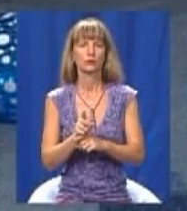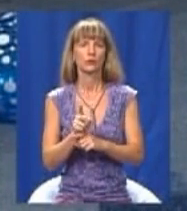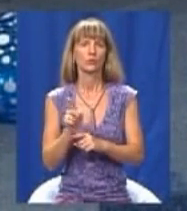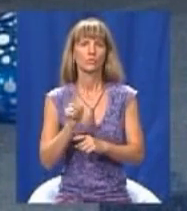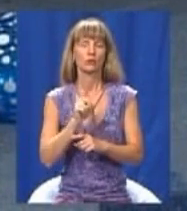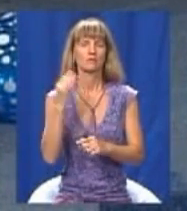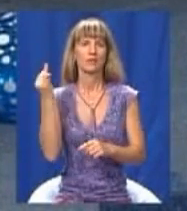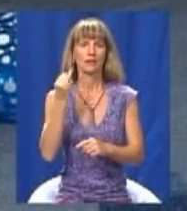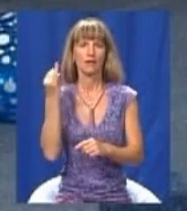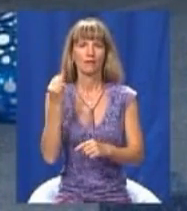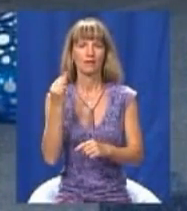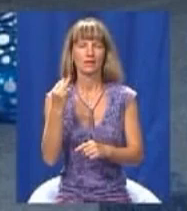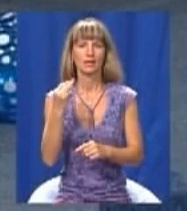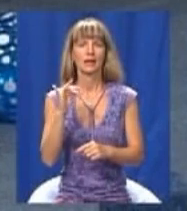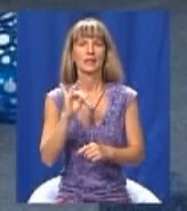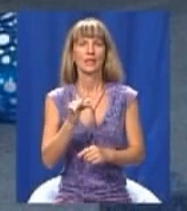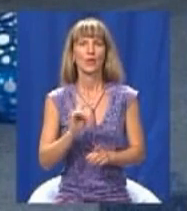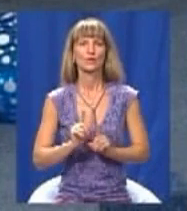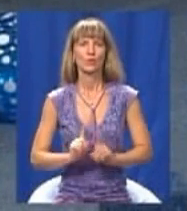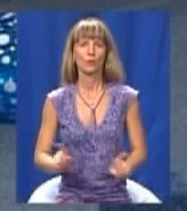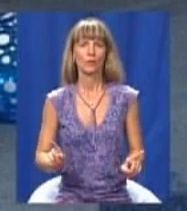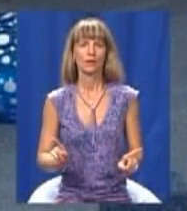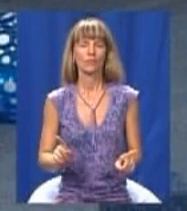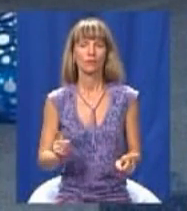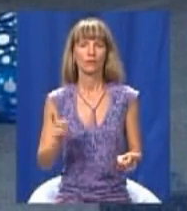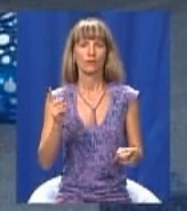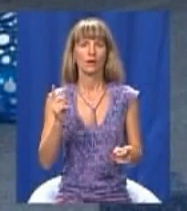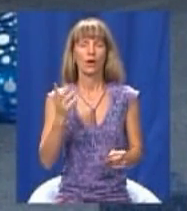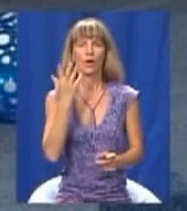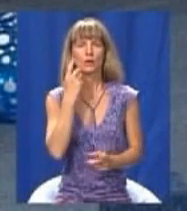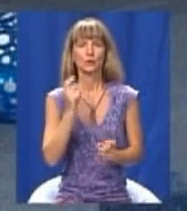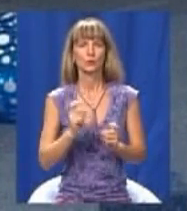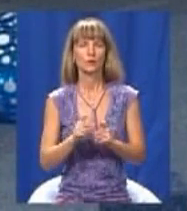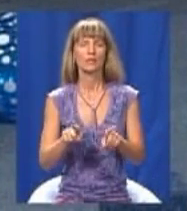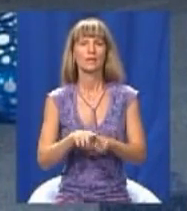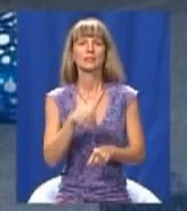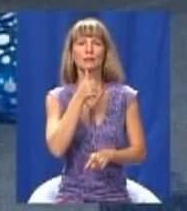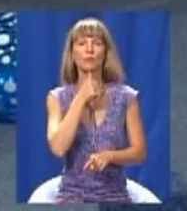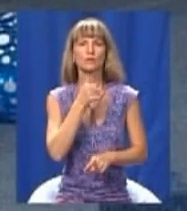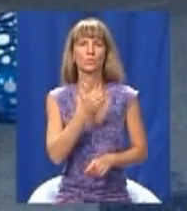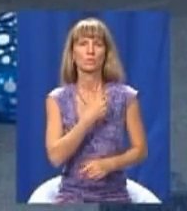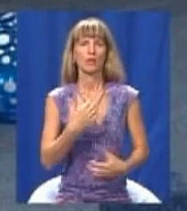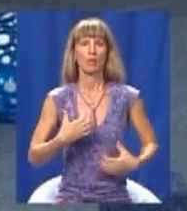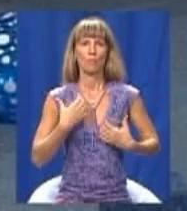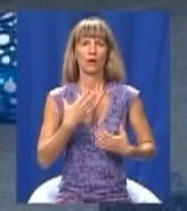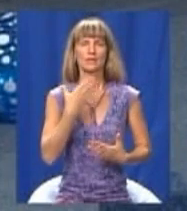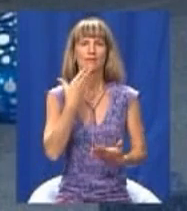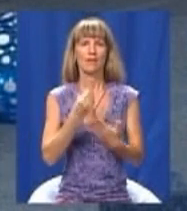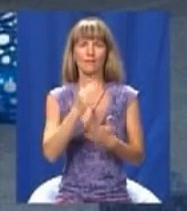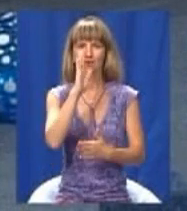чимось зацікавлена. А особливо в сутичках вона таким чином намагається злякати свого